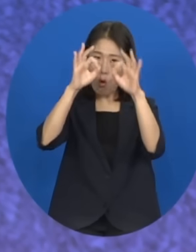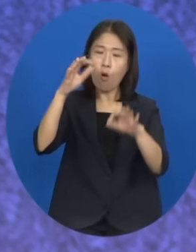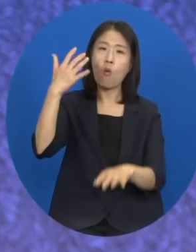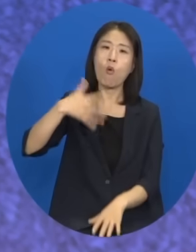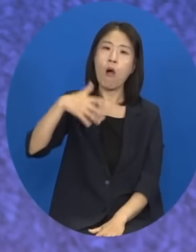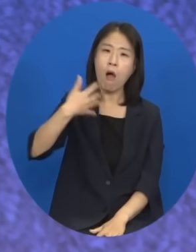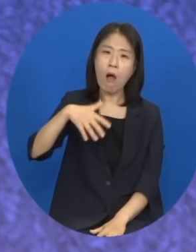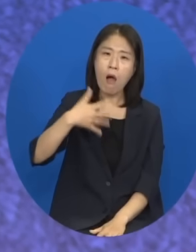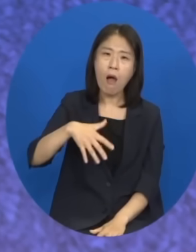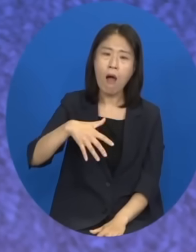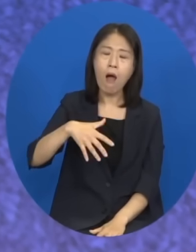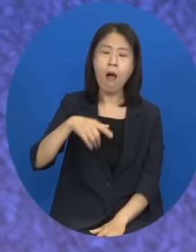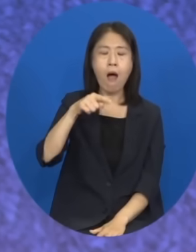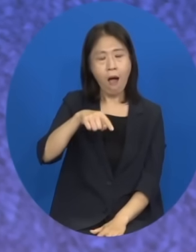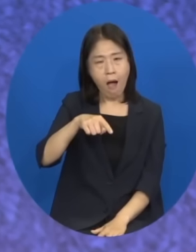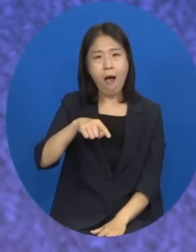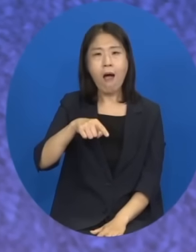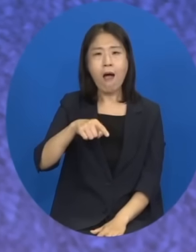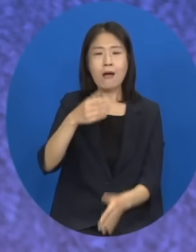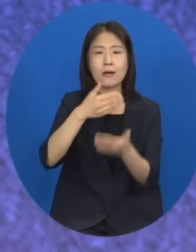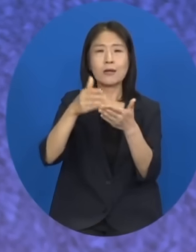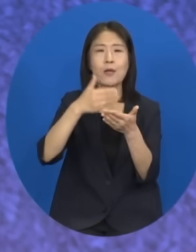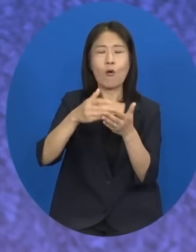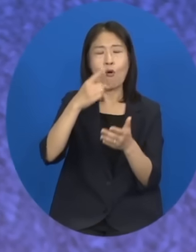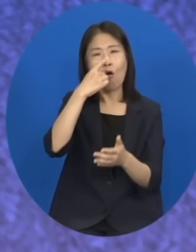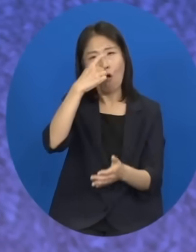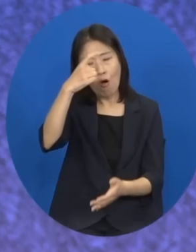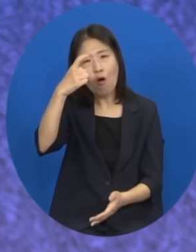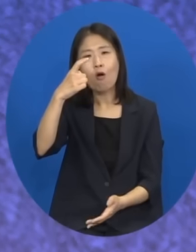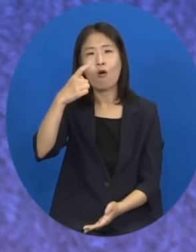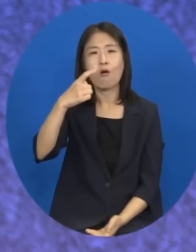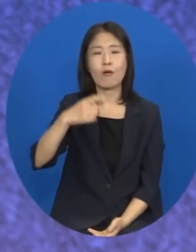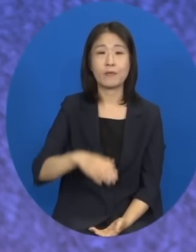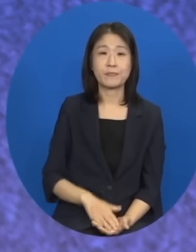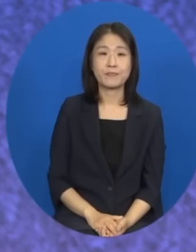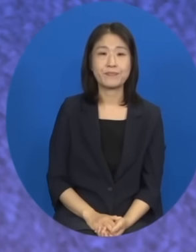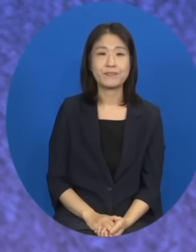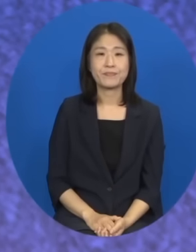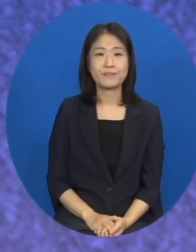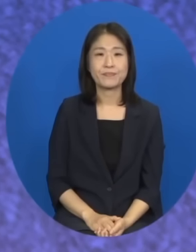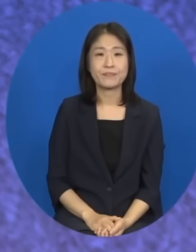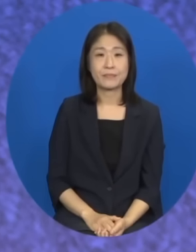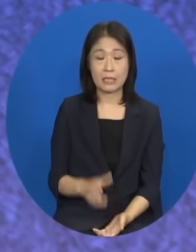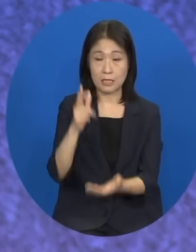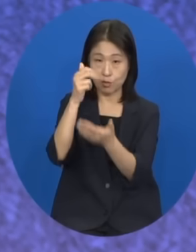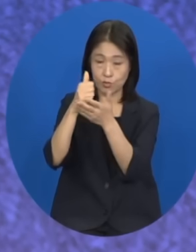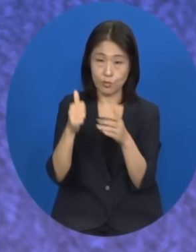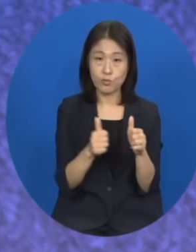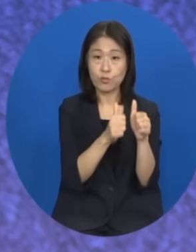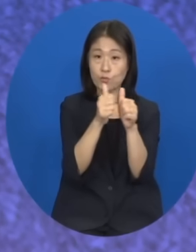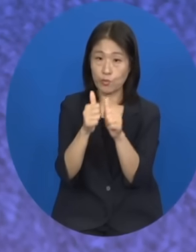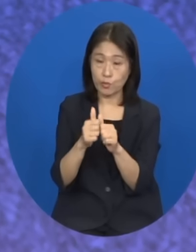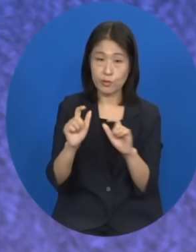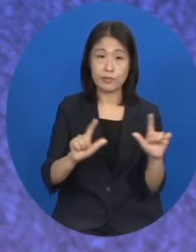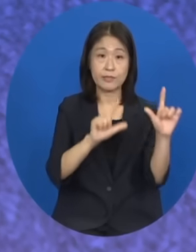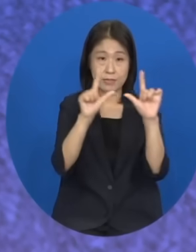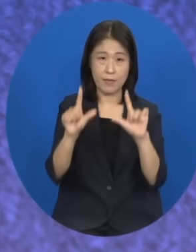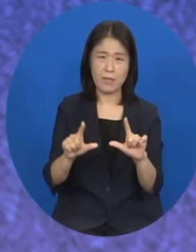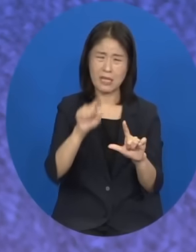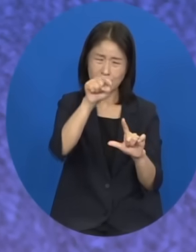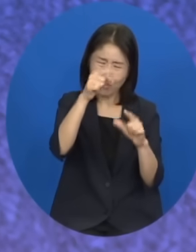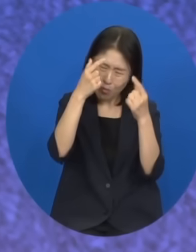막힌 그림이구나. 그렇게 되잖아요. 주님과 동행하는 삶이 꼭 그와